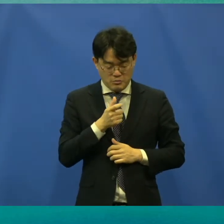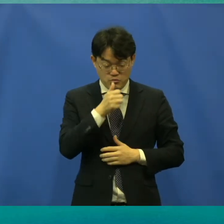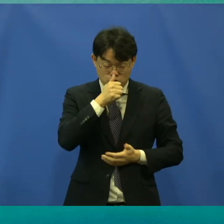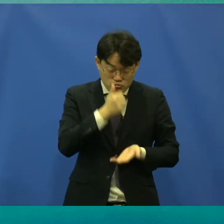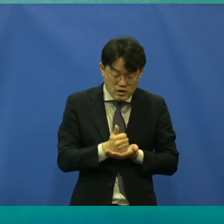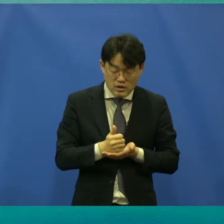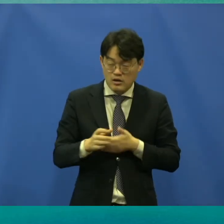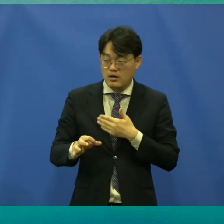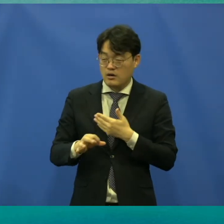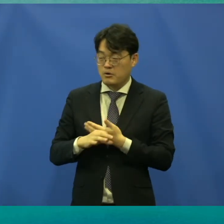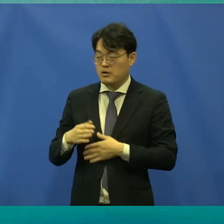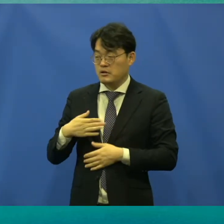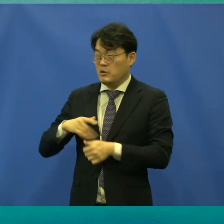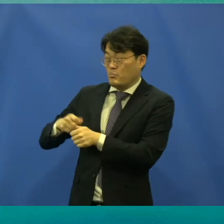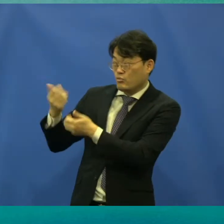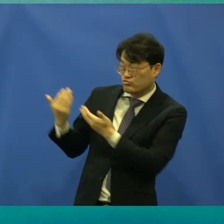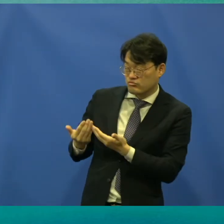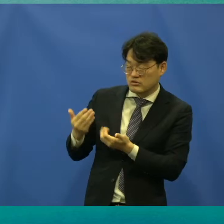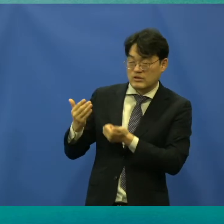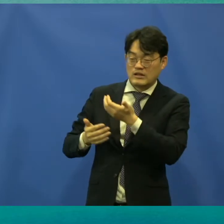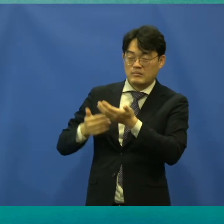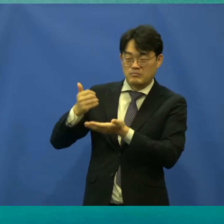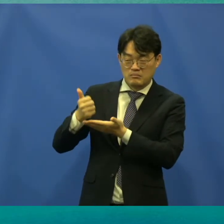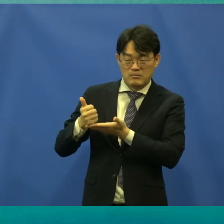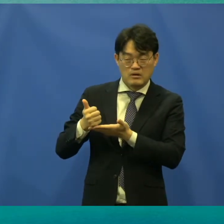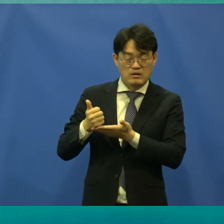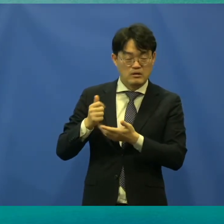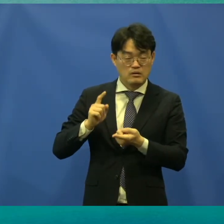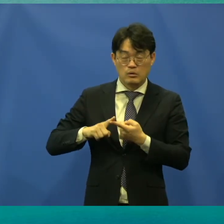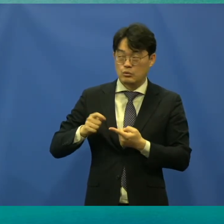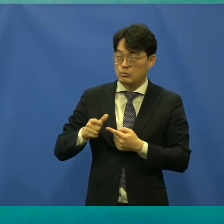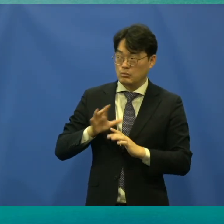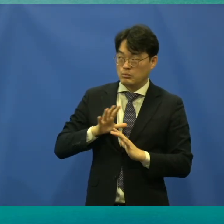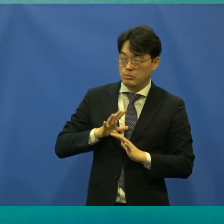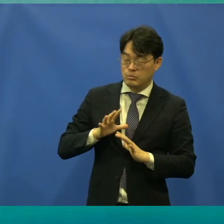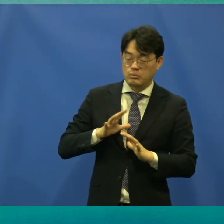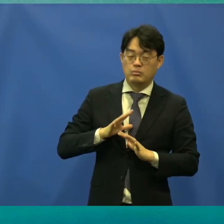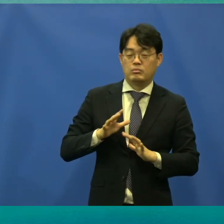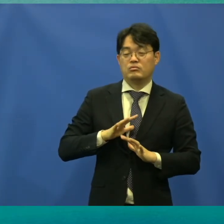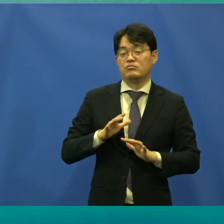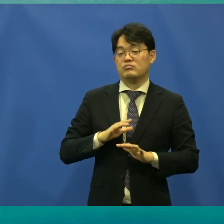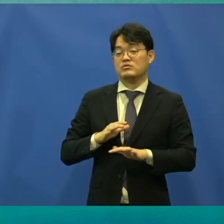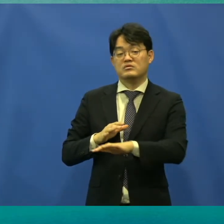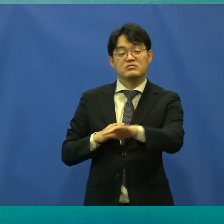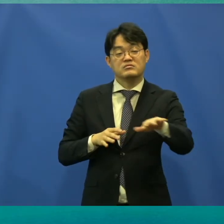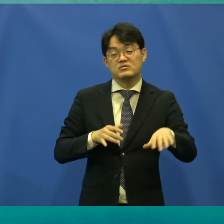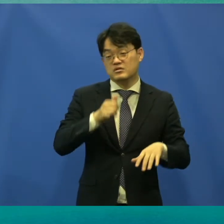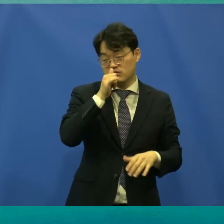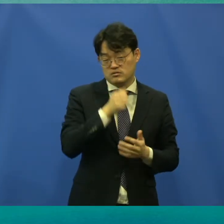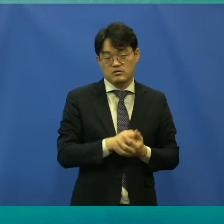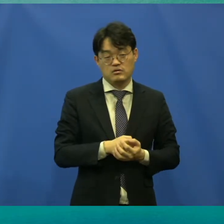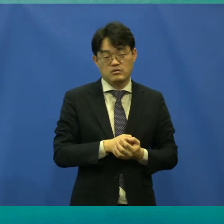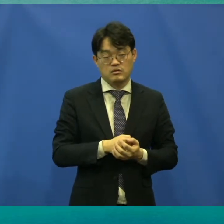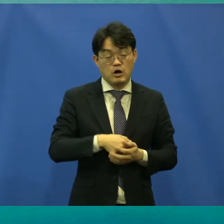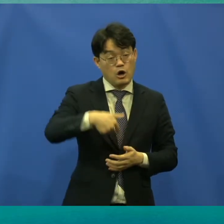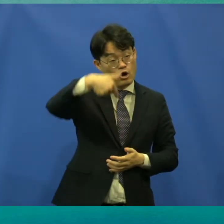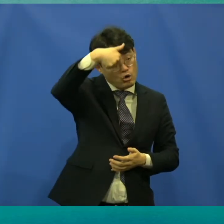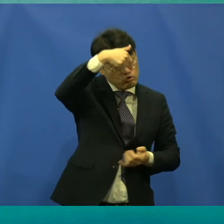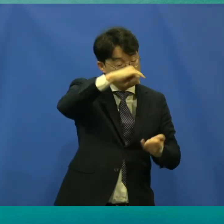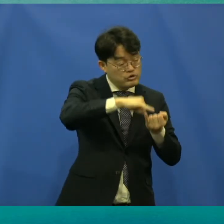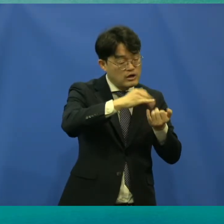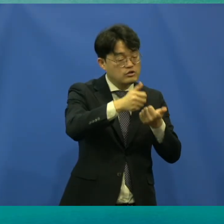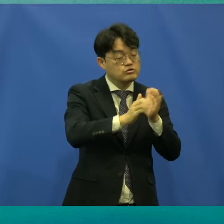구약을 보면 약간 그런 생각이 들 때가 있습니다. 좀 무서우신 하나님. 죄에 대해서